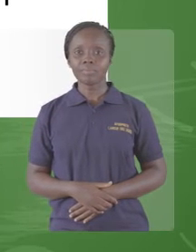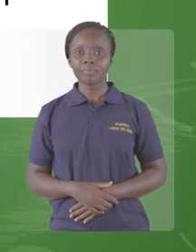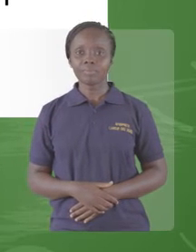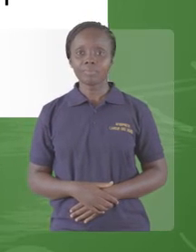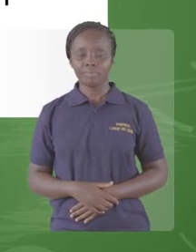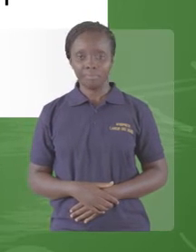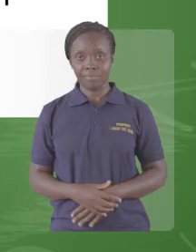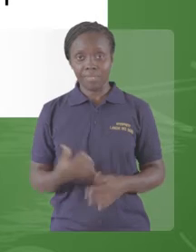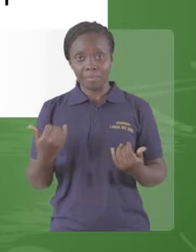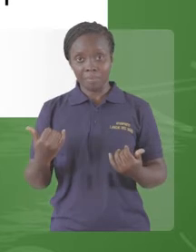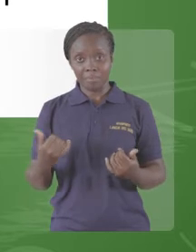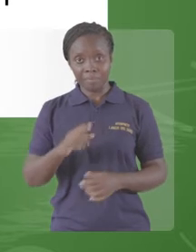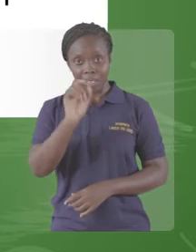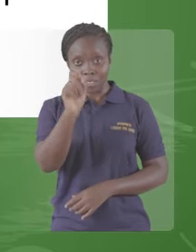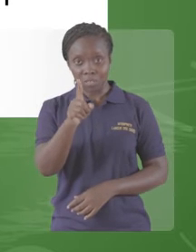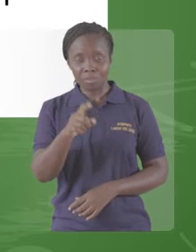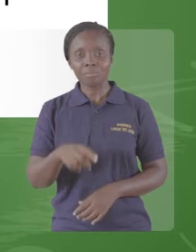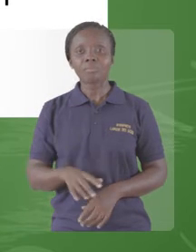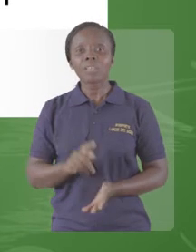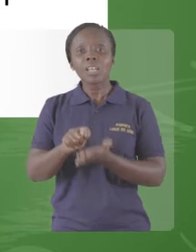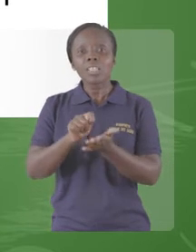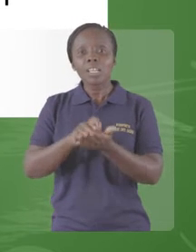De quoi parle cette situation?